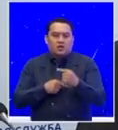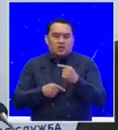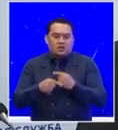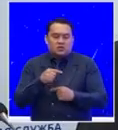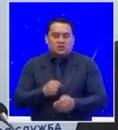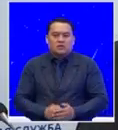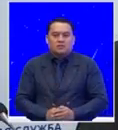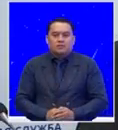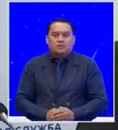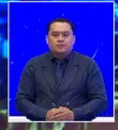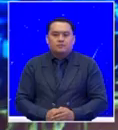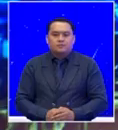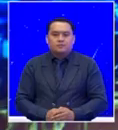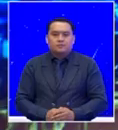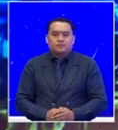сотрясение.